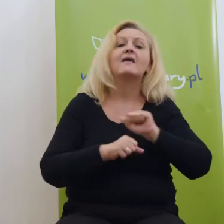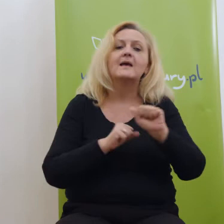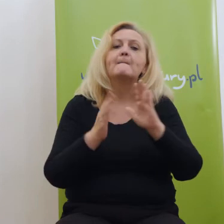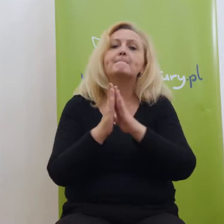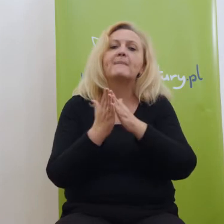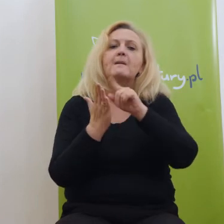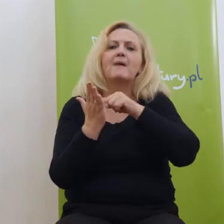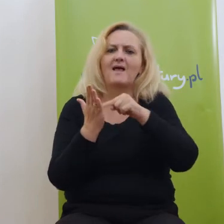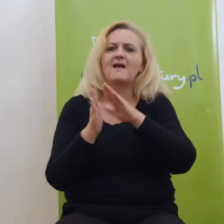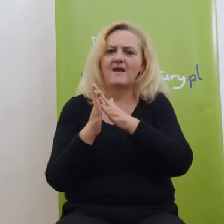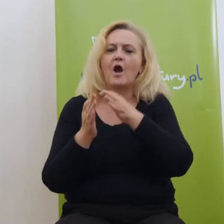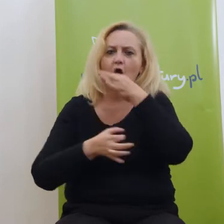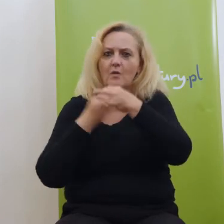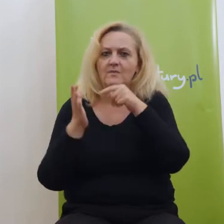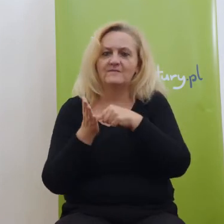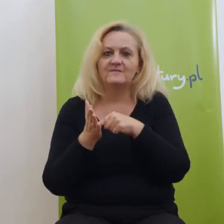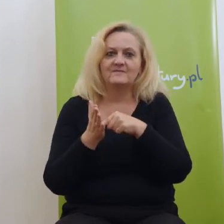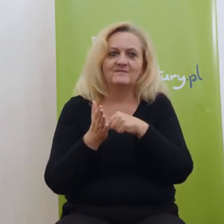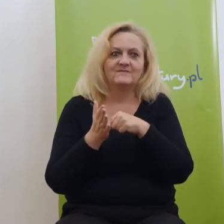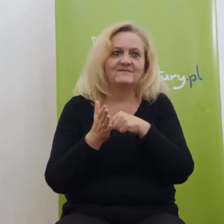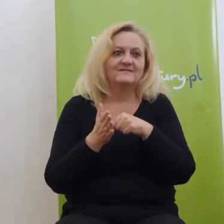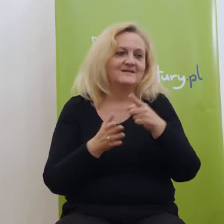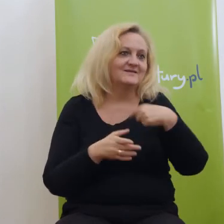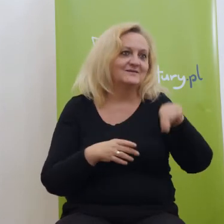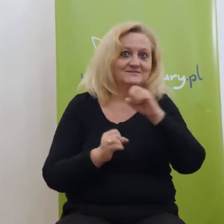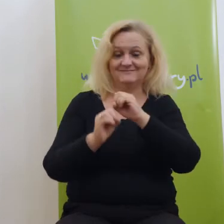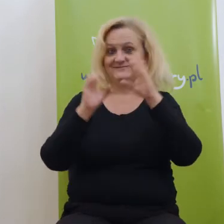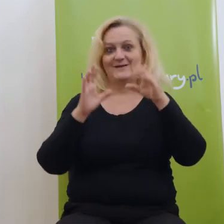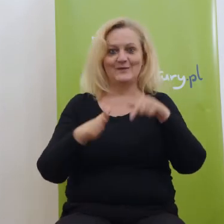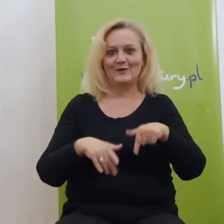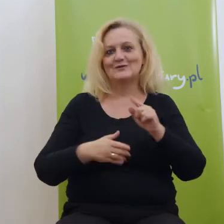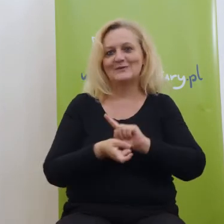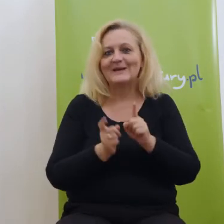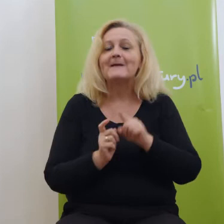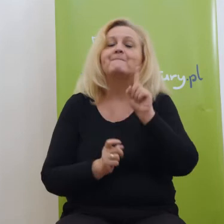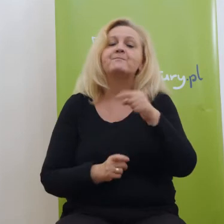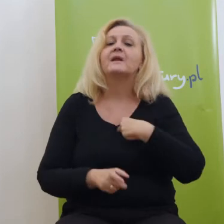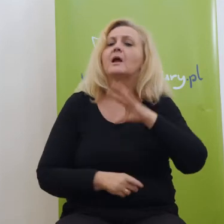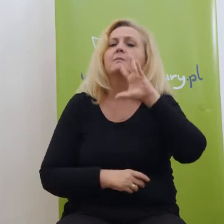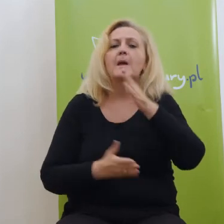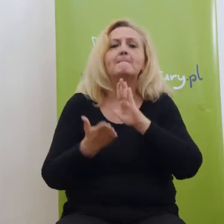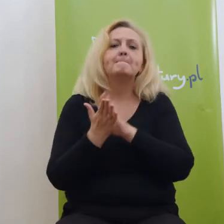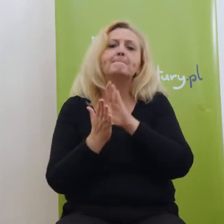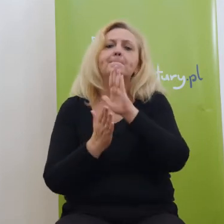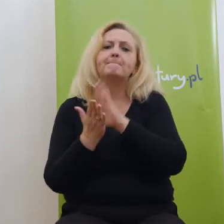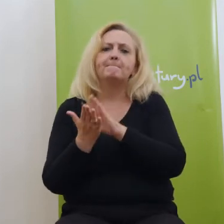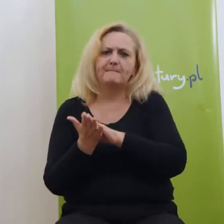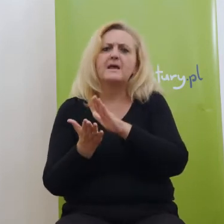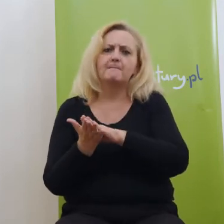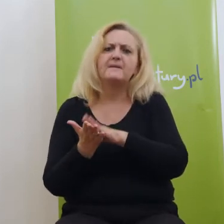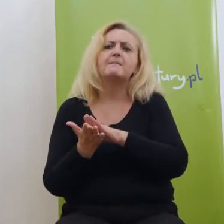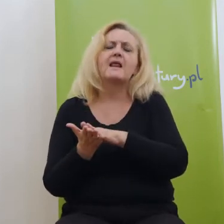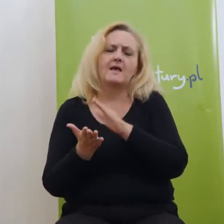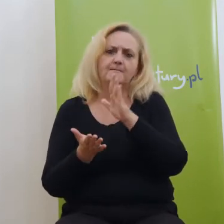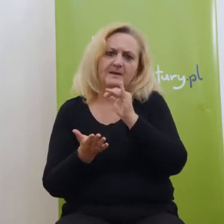to po prostu dzisiaj... Wyjdziemy wszyscy rozmodleni po tym spotkaniu. Jest piękna biblijna przypowieść, ja ją zresztą